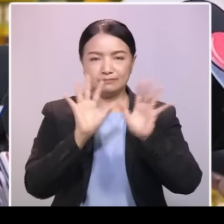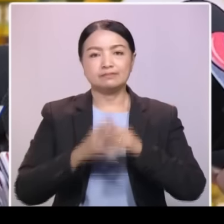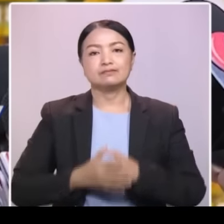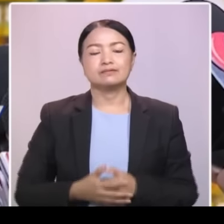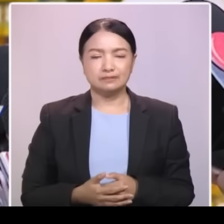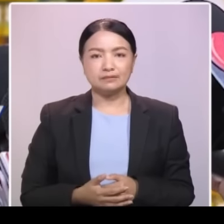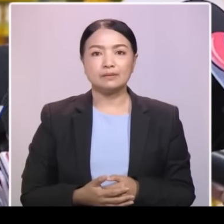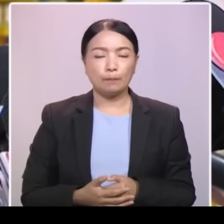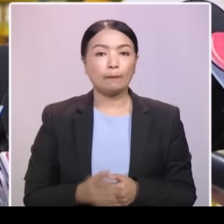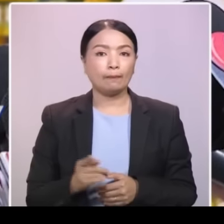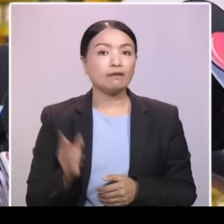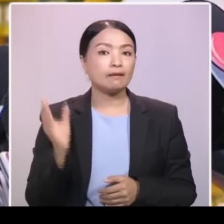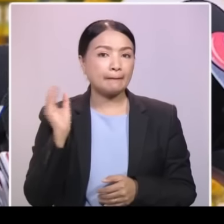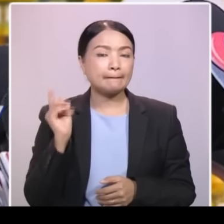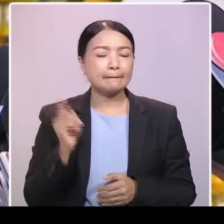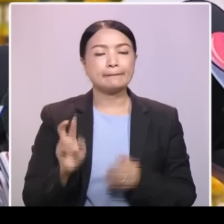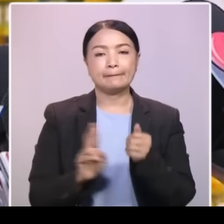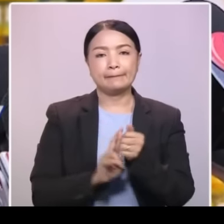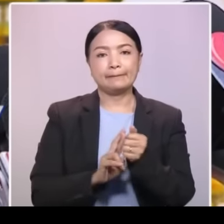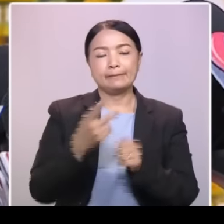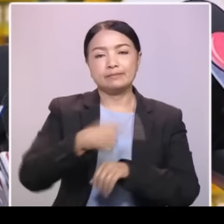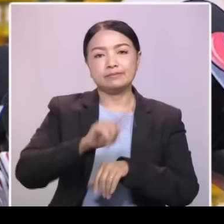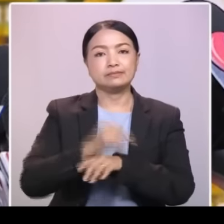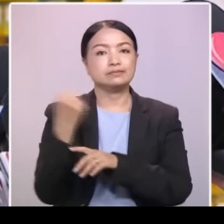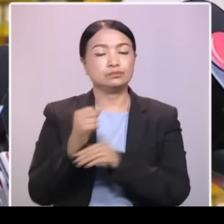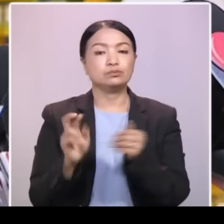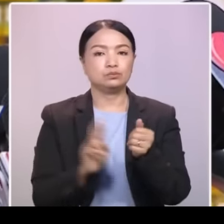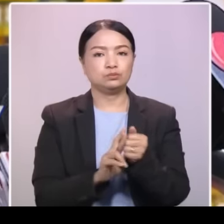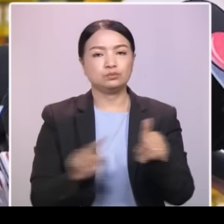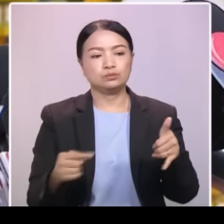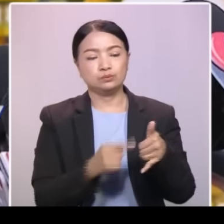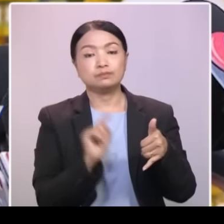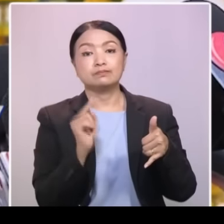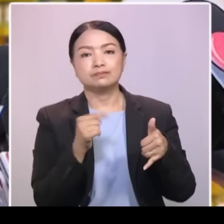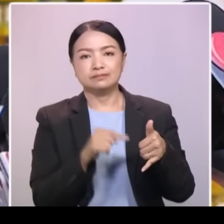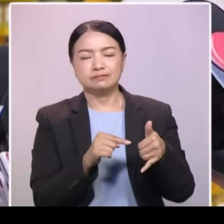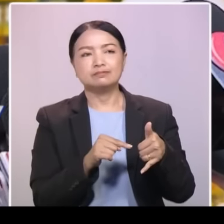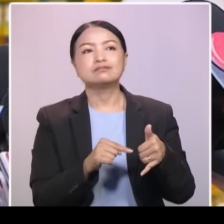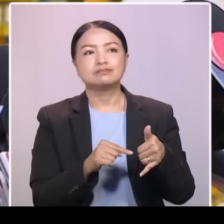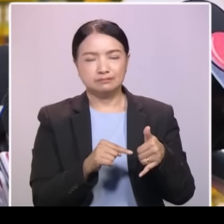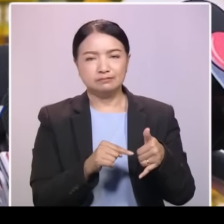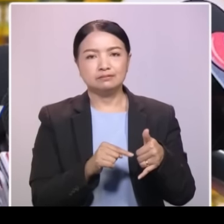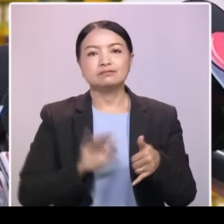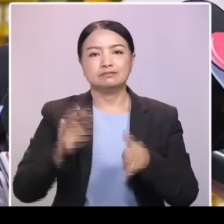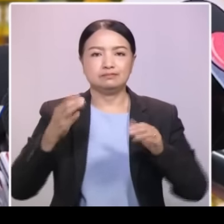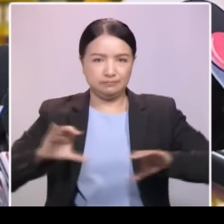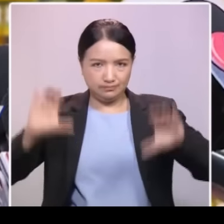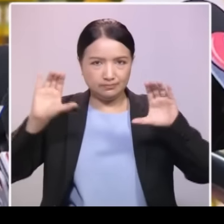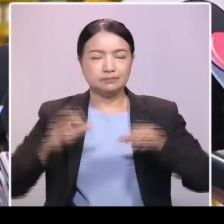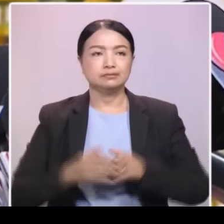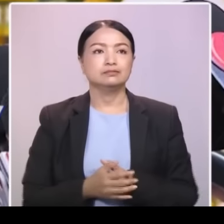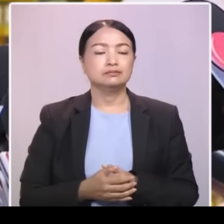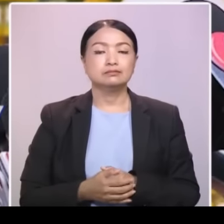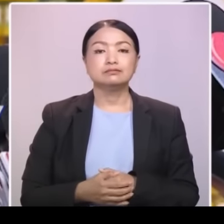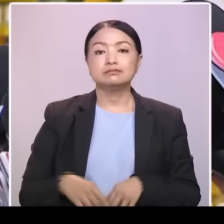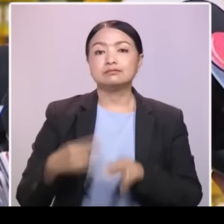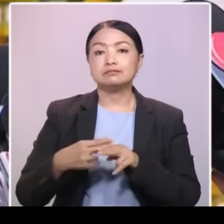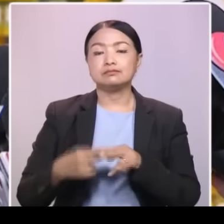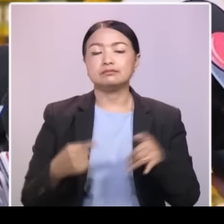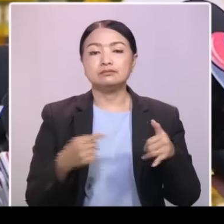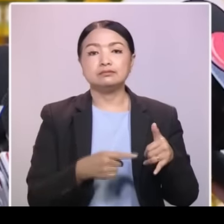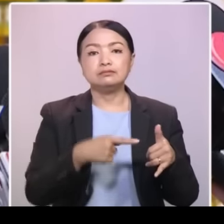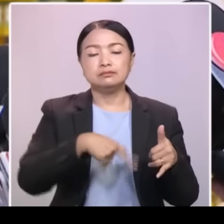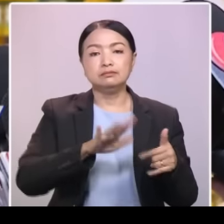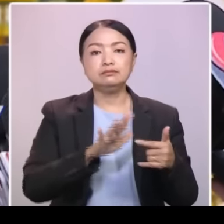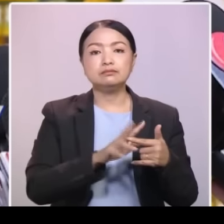นี้และได้ยืนยันว่ารองประธานสภาผู้แทนราษฎรคนใหม่นั้นจะต้องเป็นสัดส่วนของรัฐบาลค่ะส่วนที่มีชื่อนายพระดอนปริ